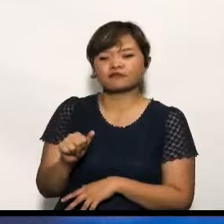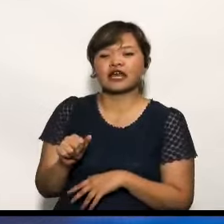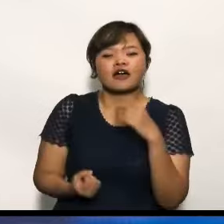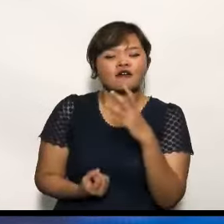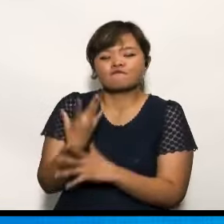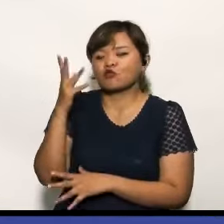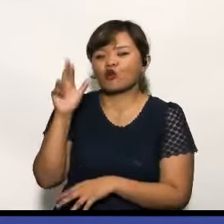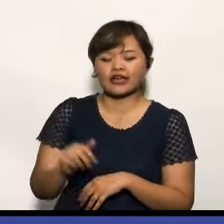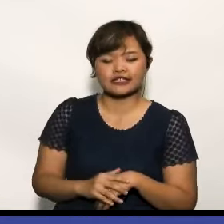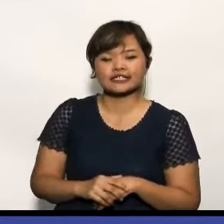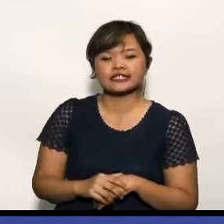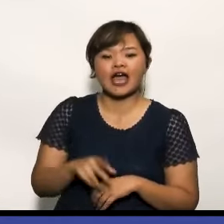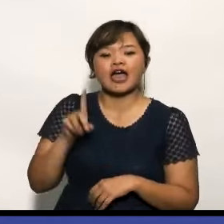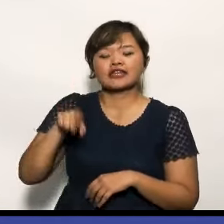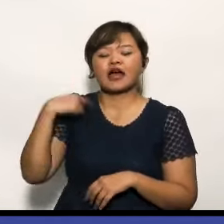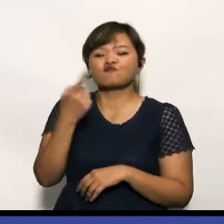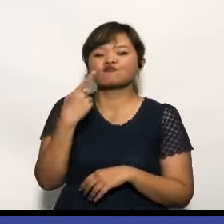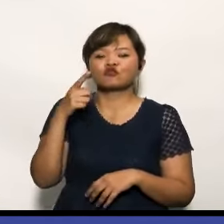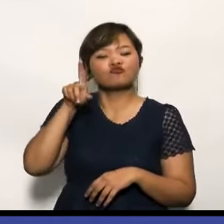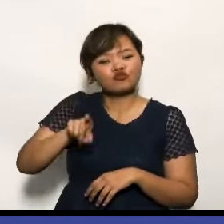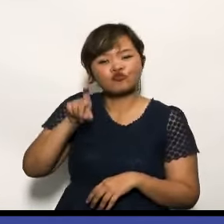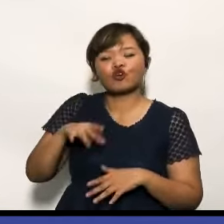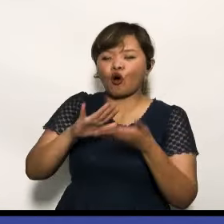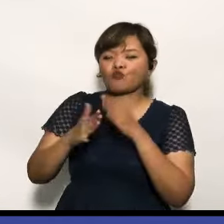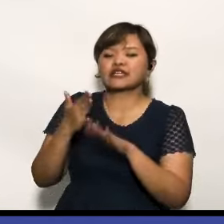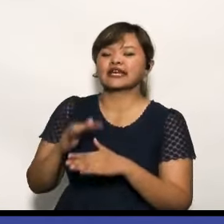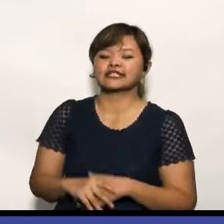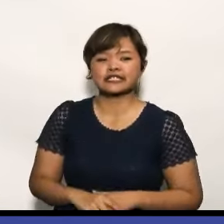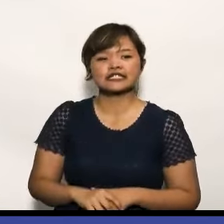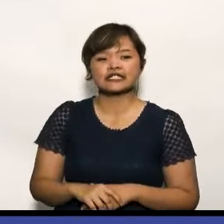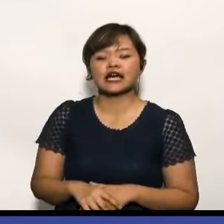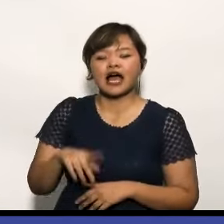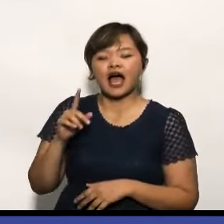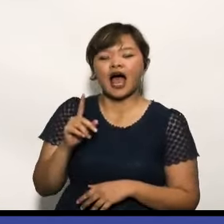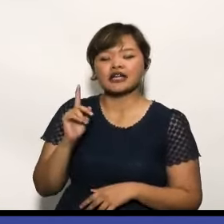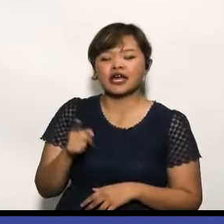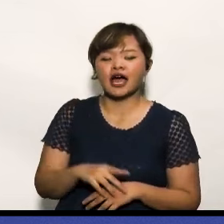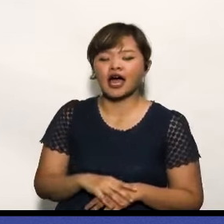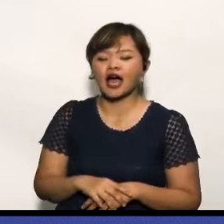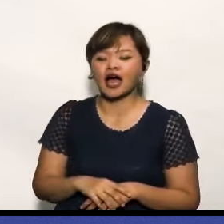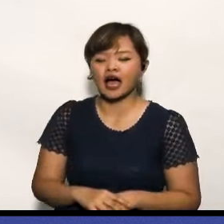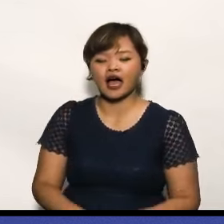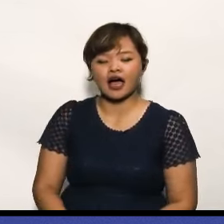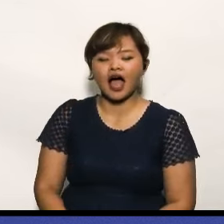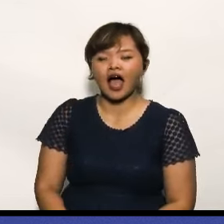grow. Kita perlu berada di dalam satu komunitas di mana ada